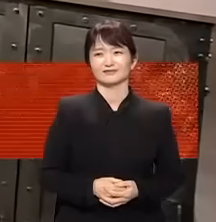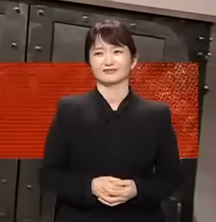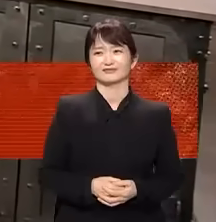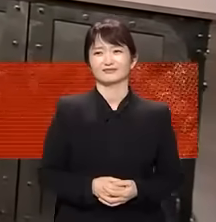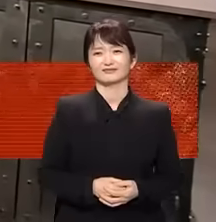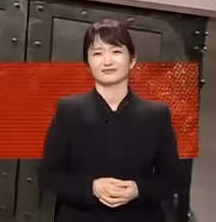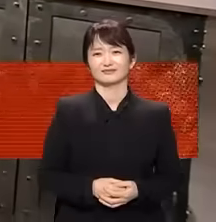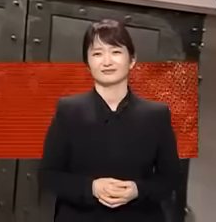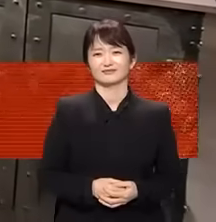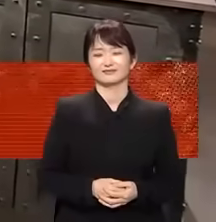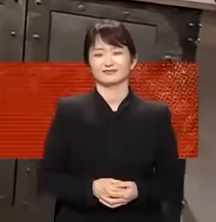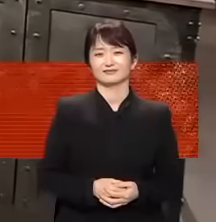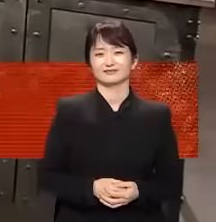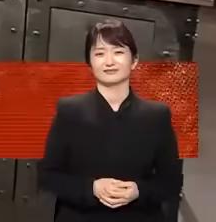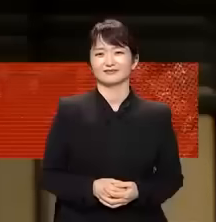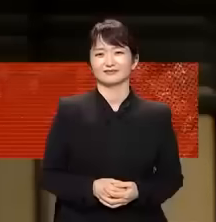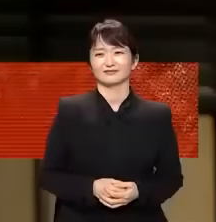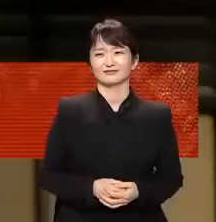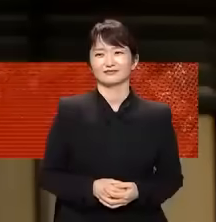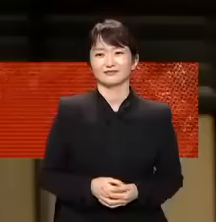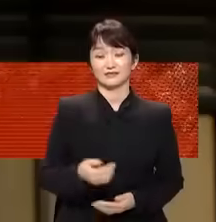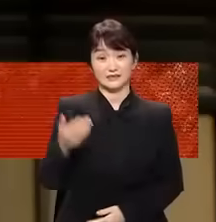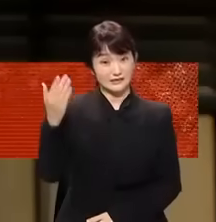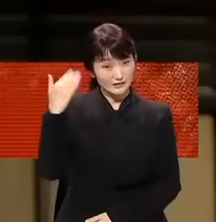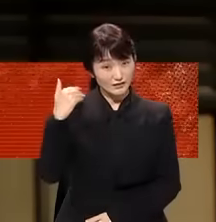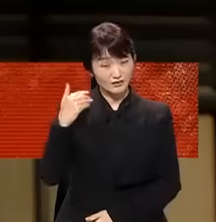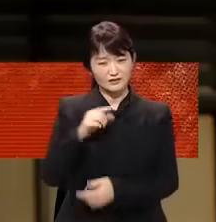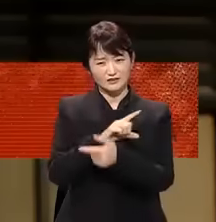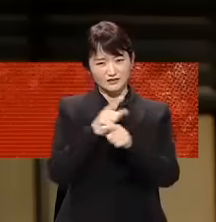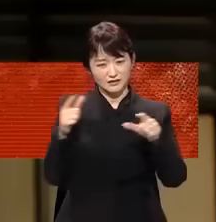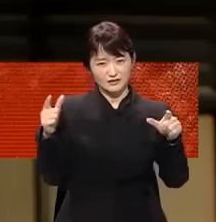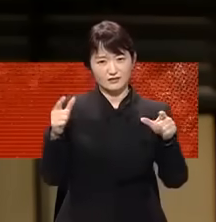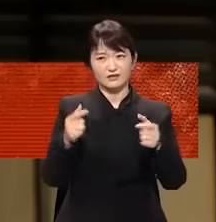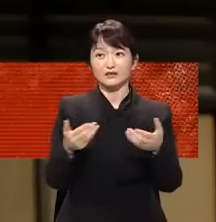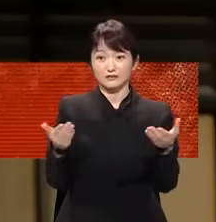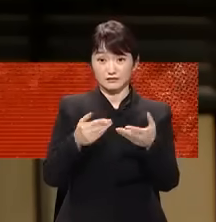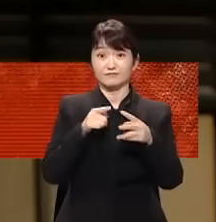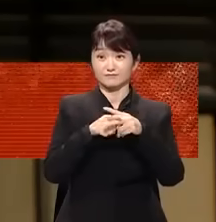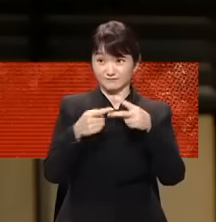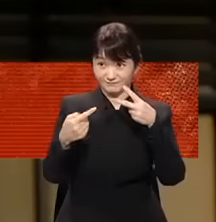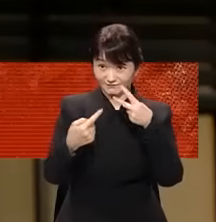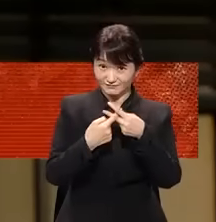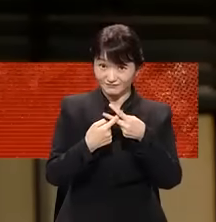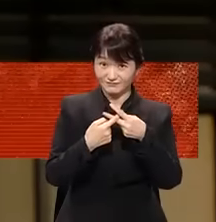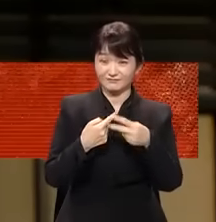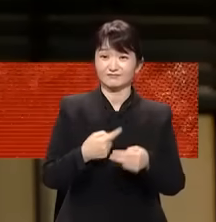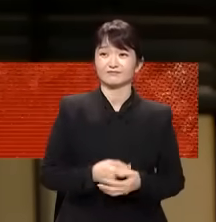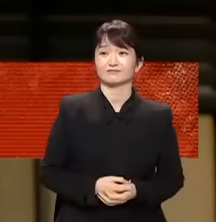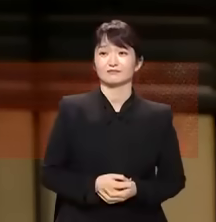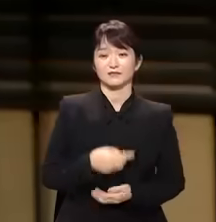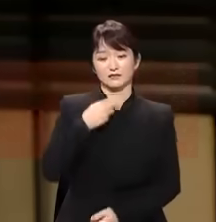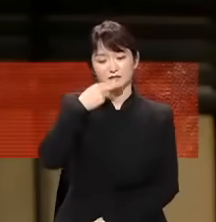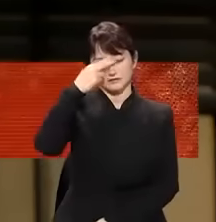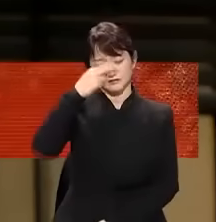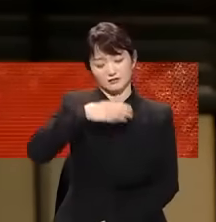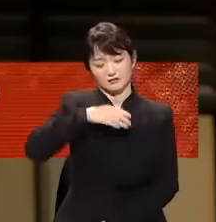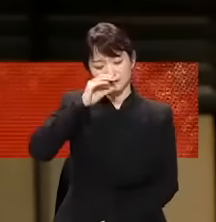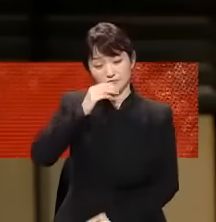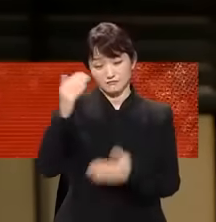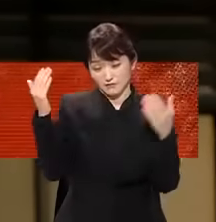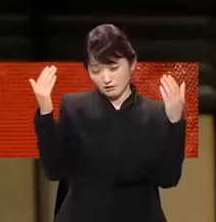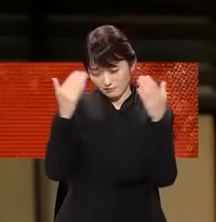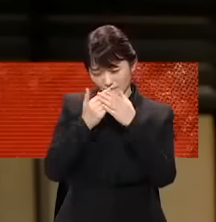해주세요 제가 보니까 그 전에 있었던 여러 가지 일들은 저도 이해가 돼요 아 진짜 나쁜 놈이네 근데 술을 먹고